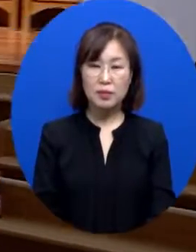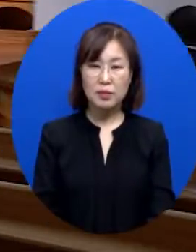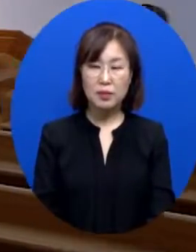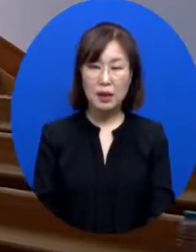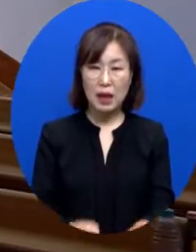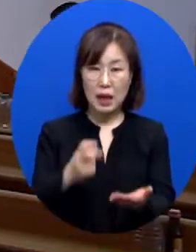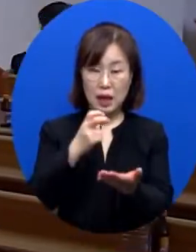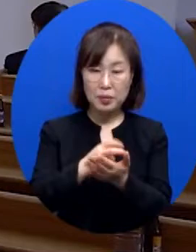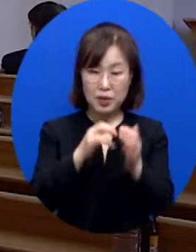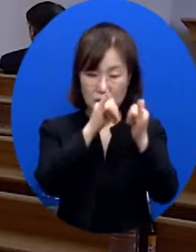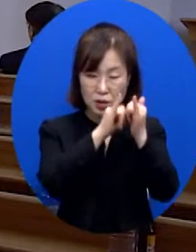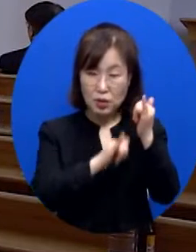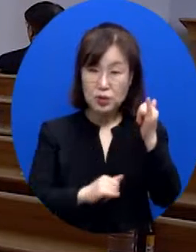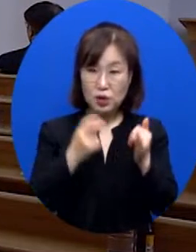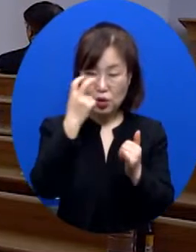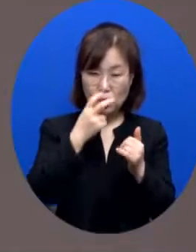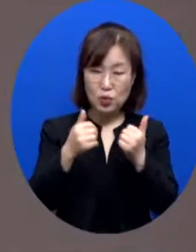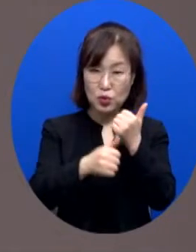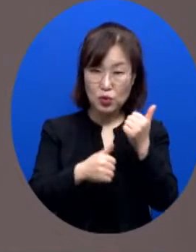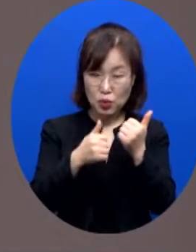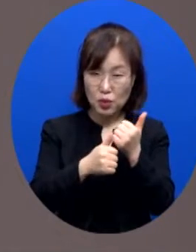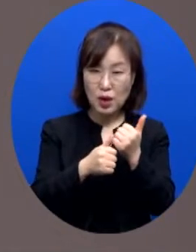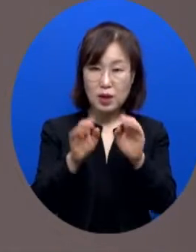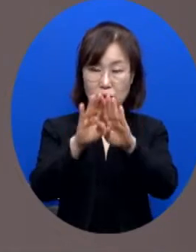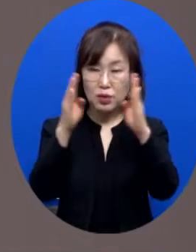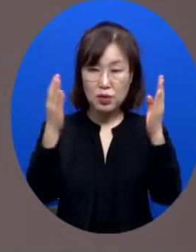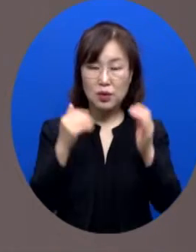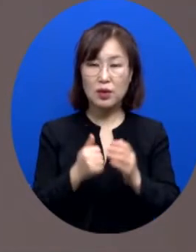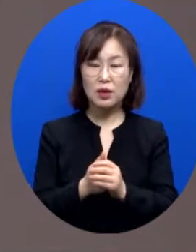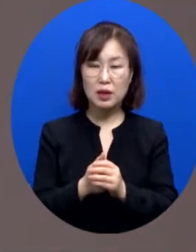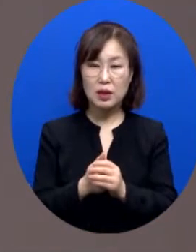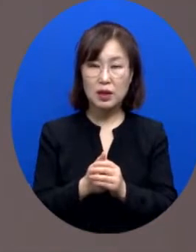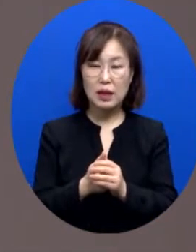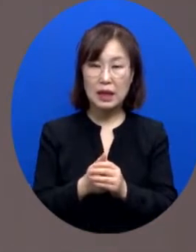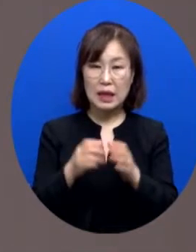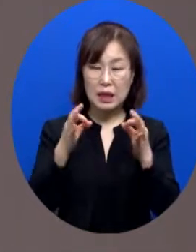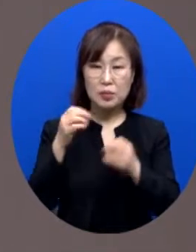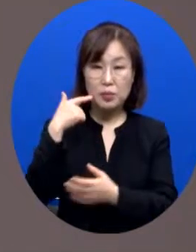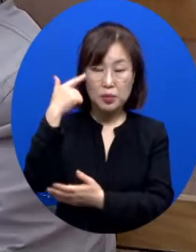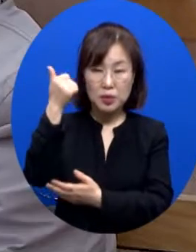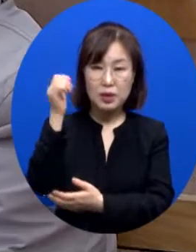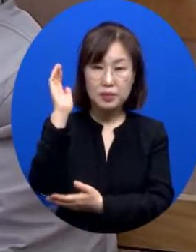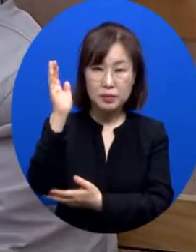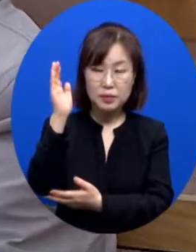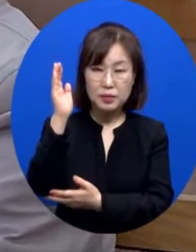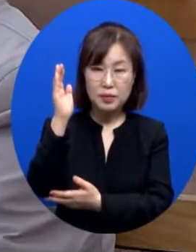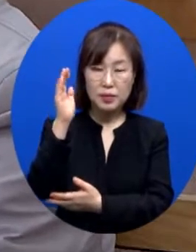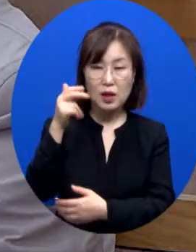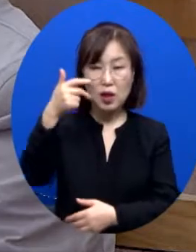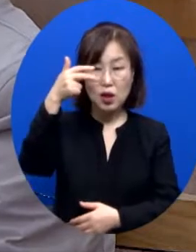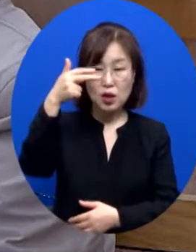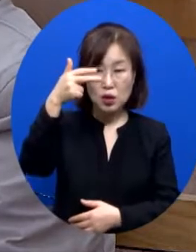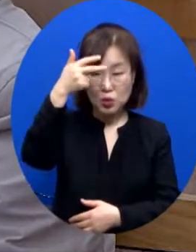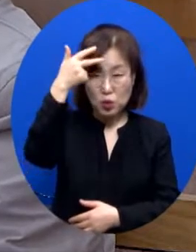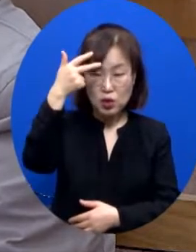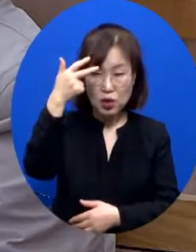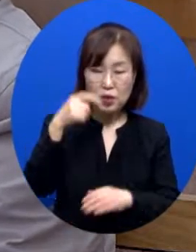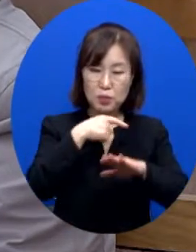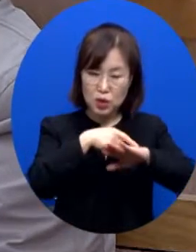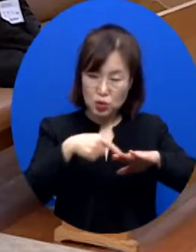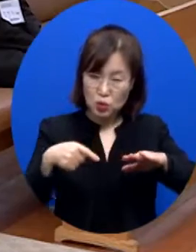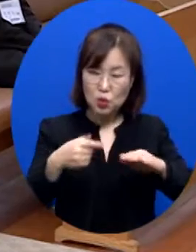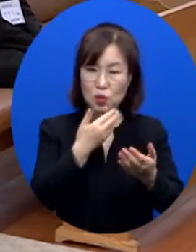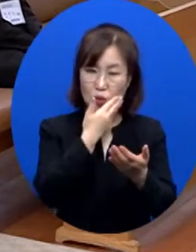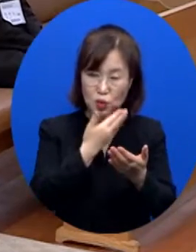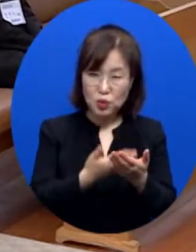감리회 역사 보존 위원회가 주최한 기념행사에서 내리교회 의 김흥규 목사 등 조선 민족을 보화와 진주 가